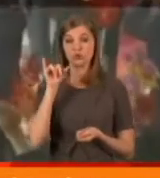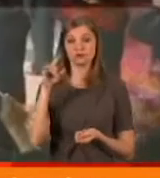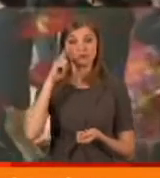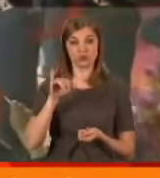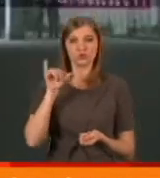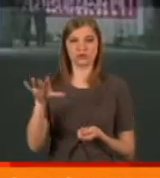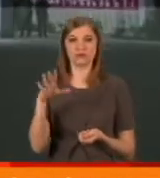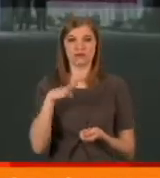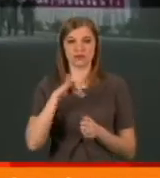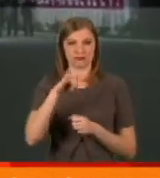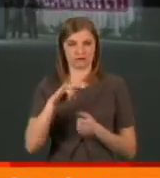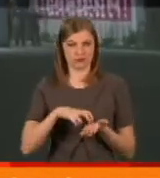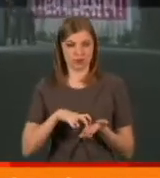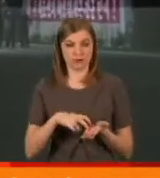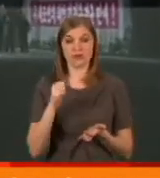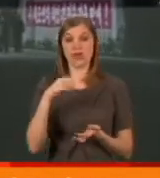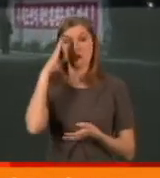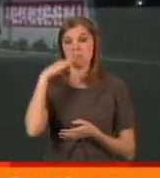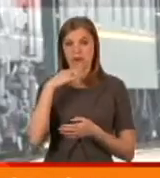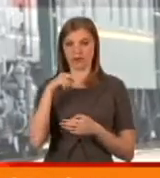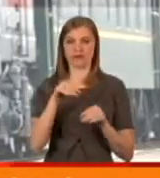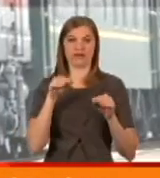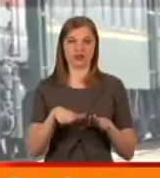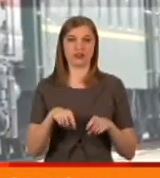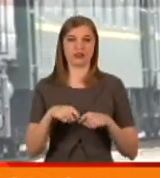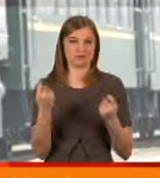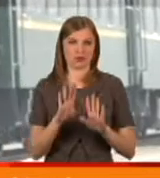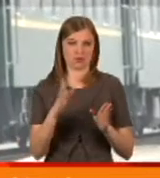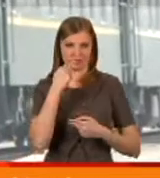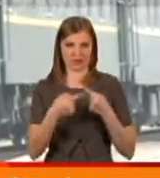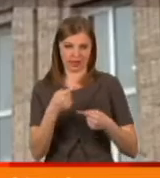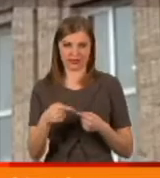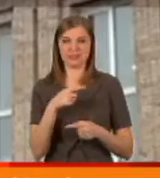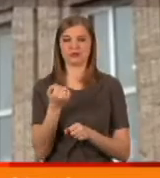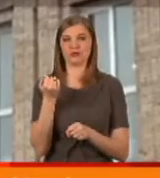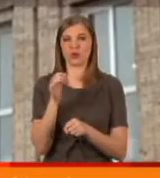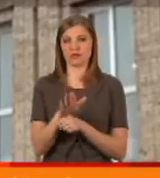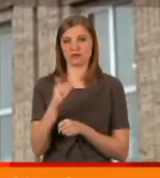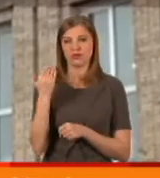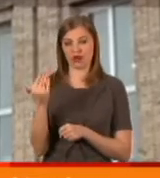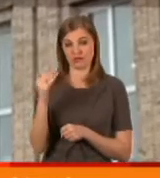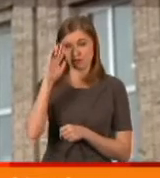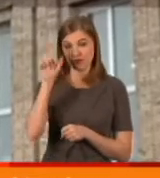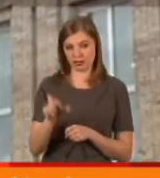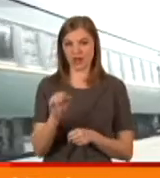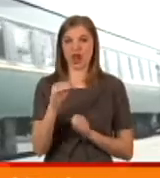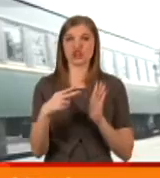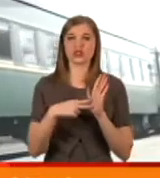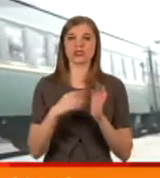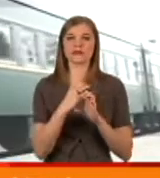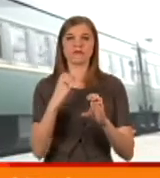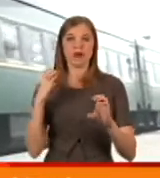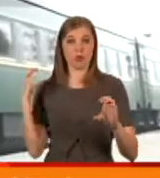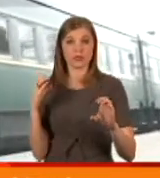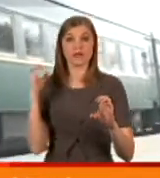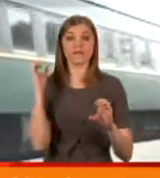була аерофобія. Батькову традицію наступник вирішив не порушувати. У розпорядженні Кім Чен Ына аж 7 вагонів,